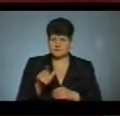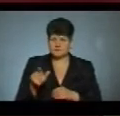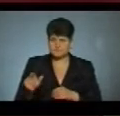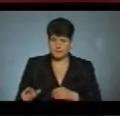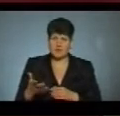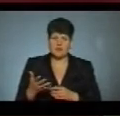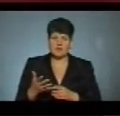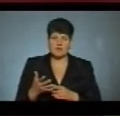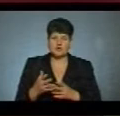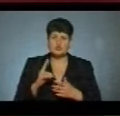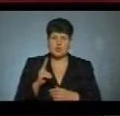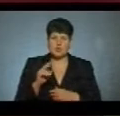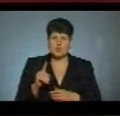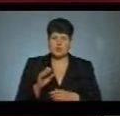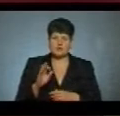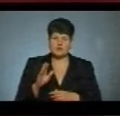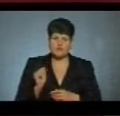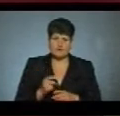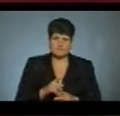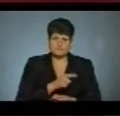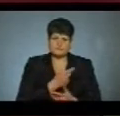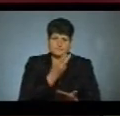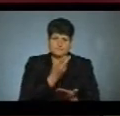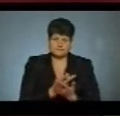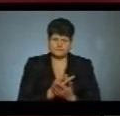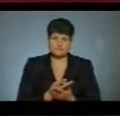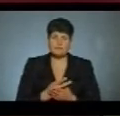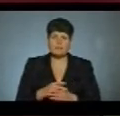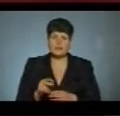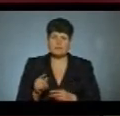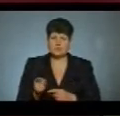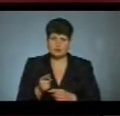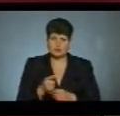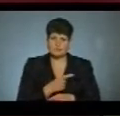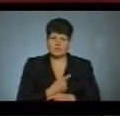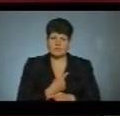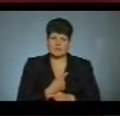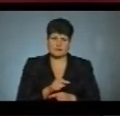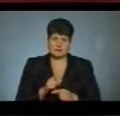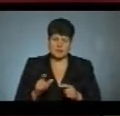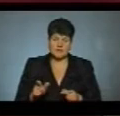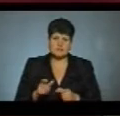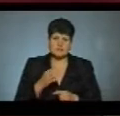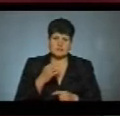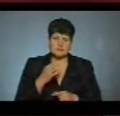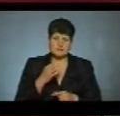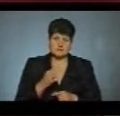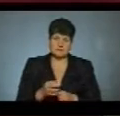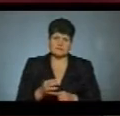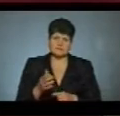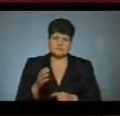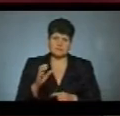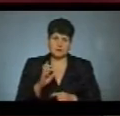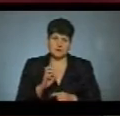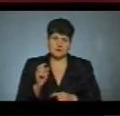підтвердили COVID-19, госпіталізували до тернопільських лікувальних закладів, розповів головний лікар Козівської районної лікарні Богдан Маркевич. За